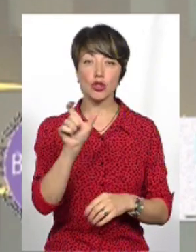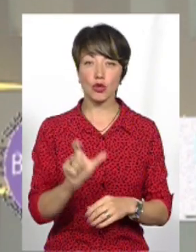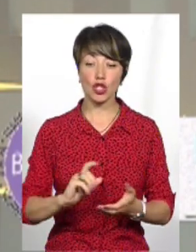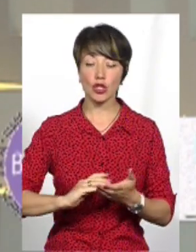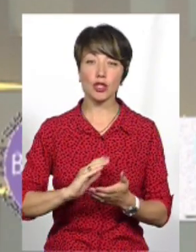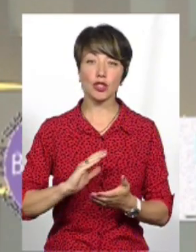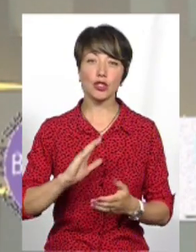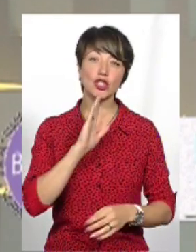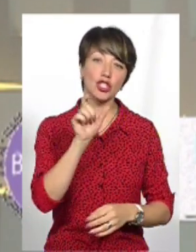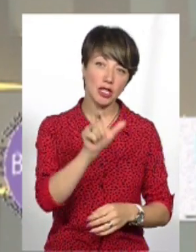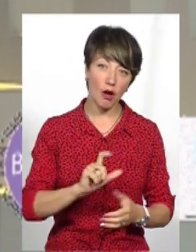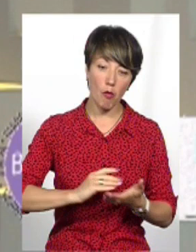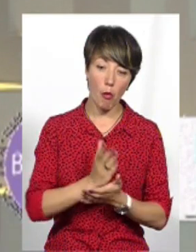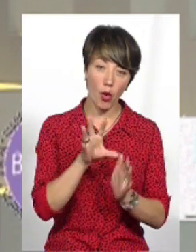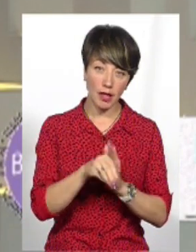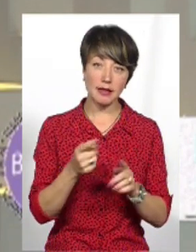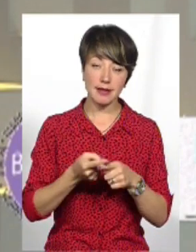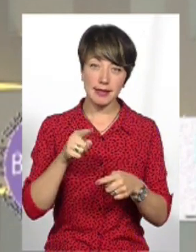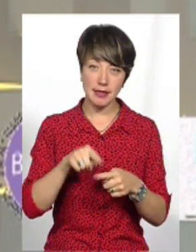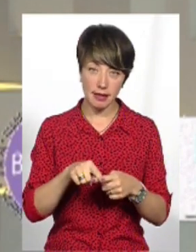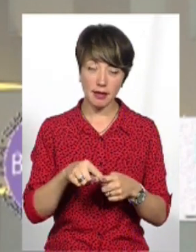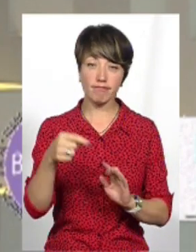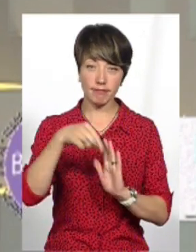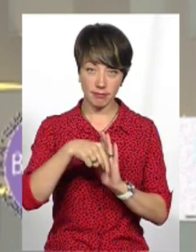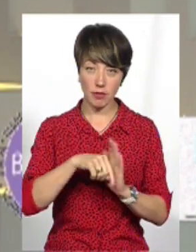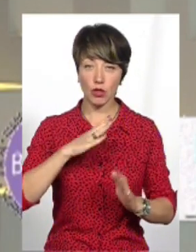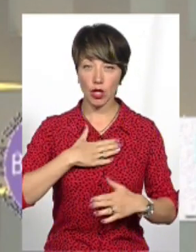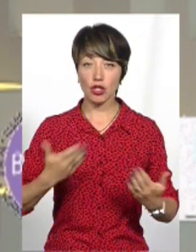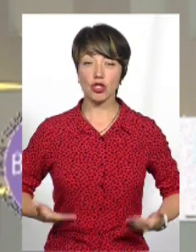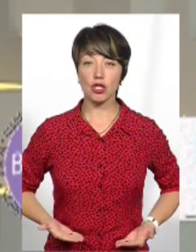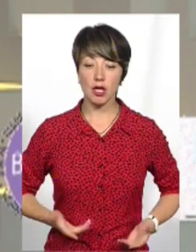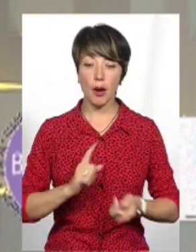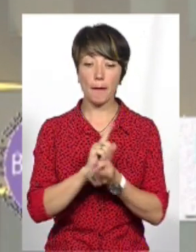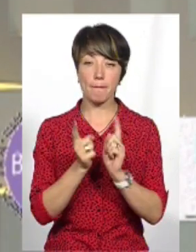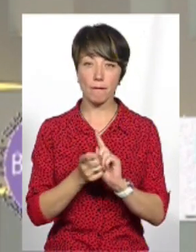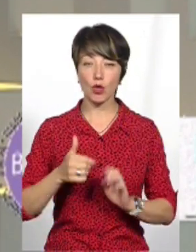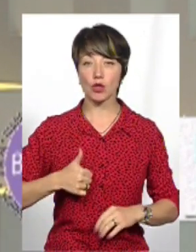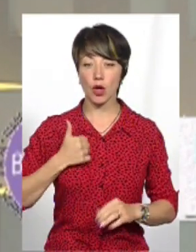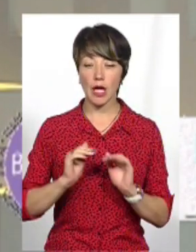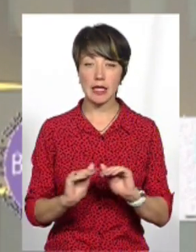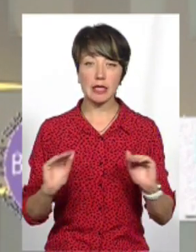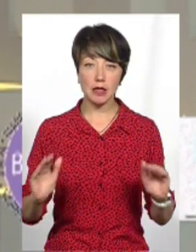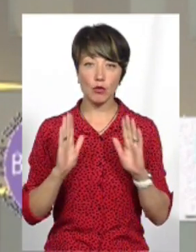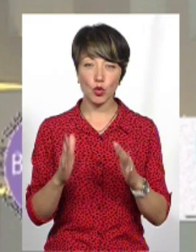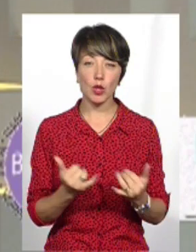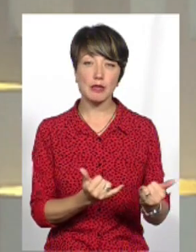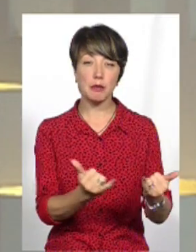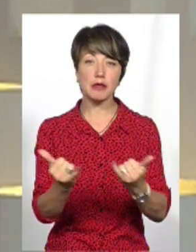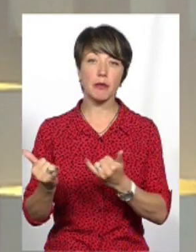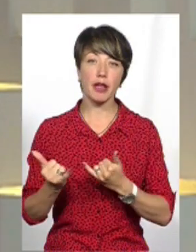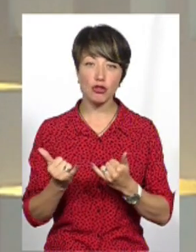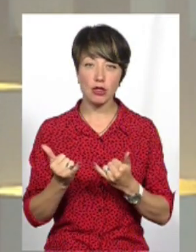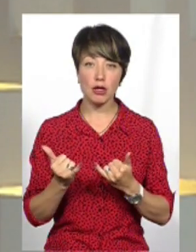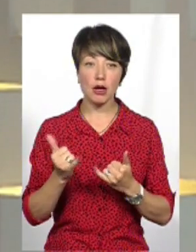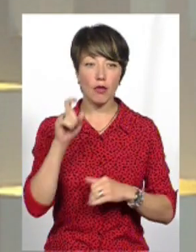політиці – це є ознака того, що наше життя буде достойне, наші діти будуть забезпечені